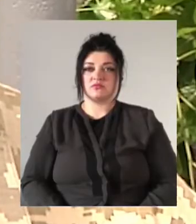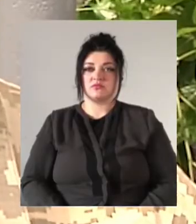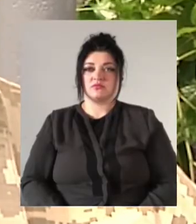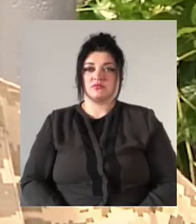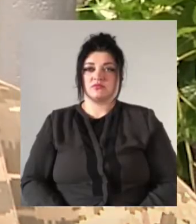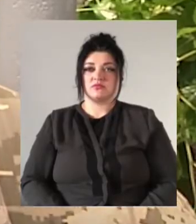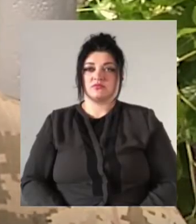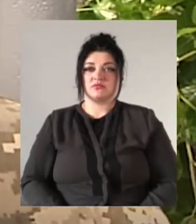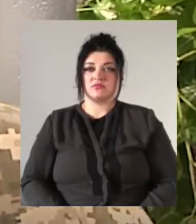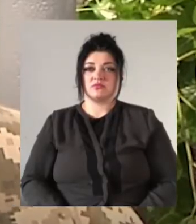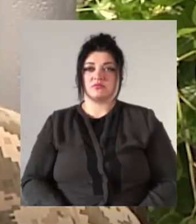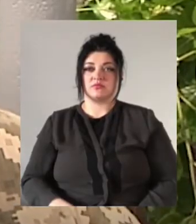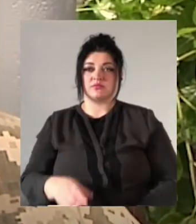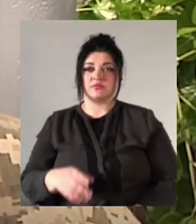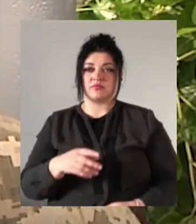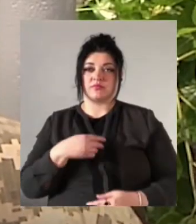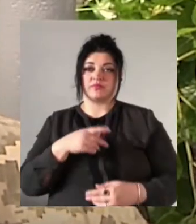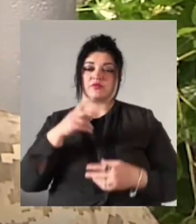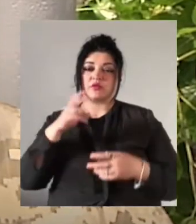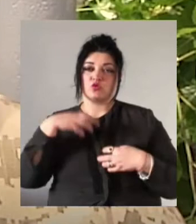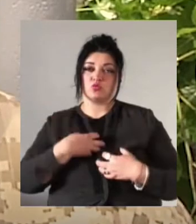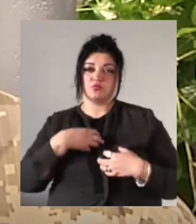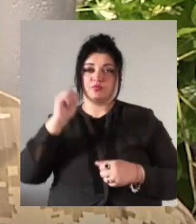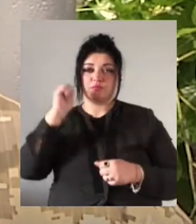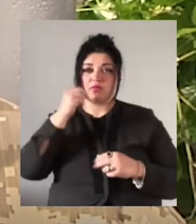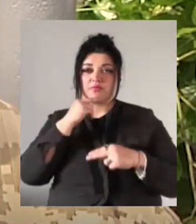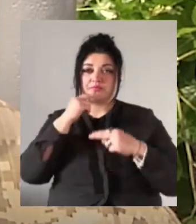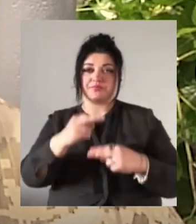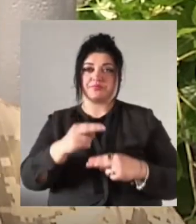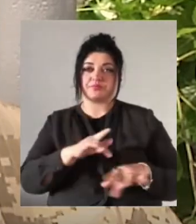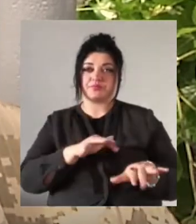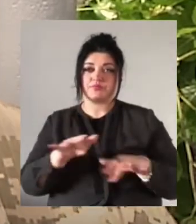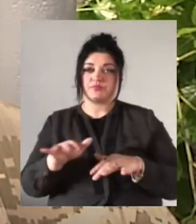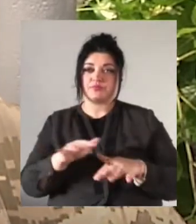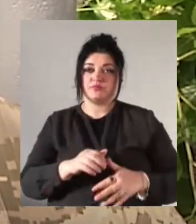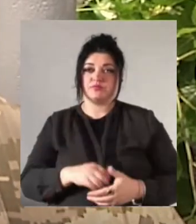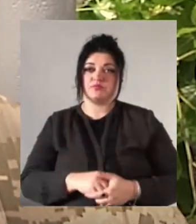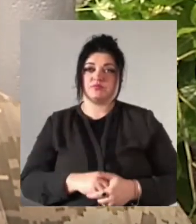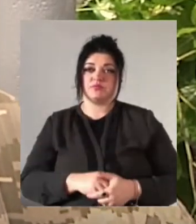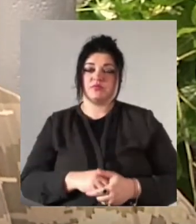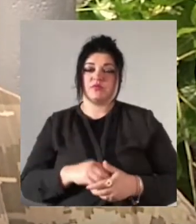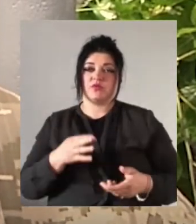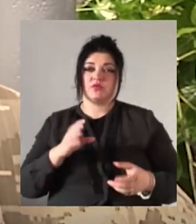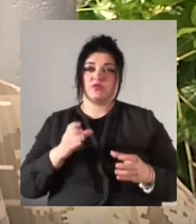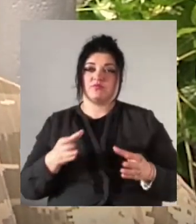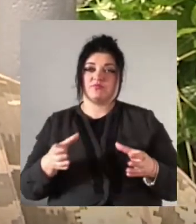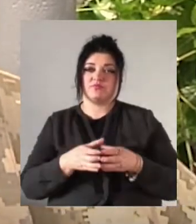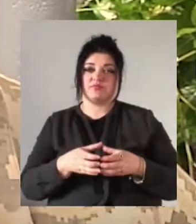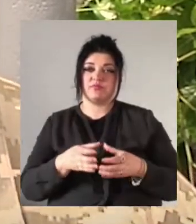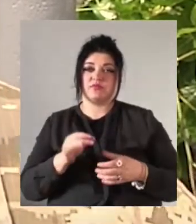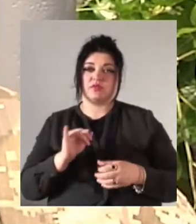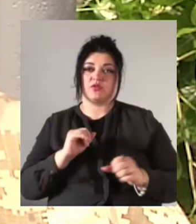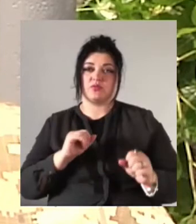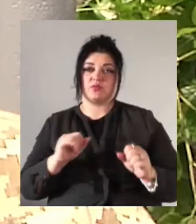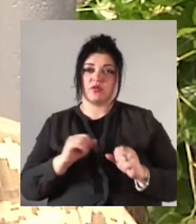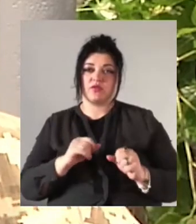Цієї події ми не тільки шануємо пам'ять загиблих військовослужбовців оперативного командування «Південь», але ж всіх тих, хто